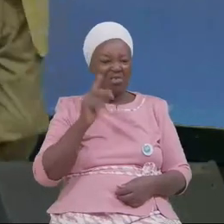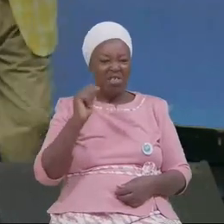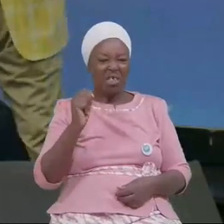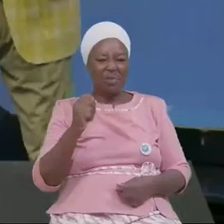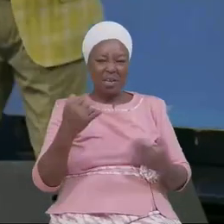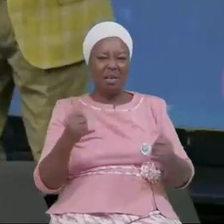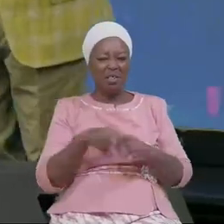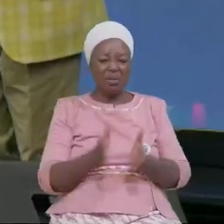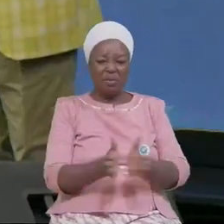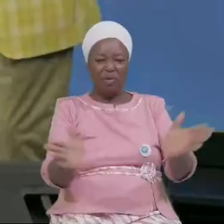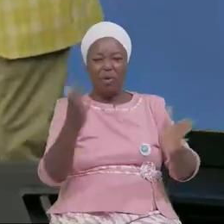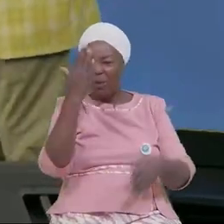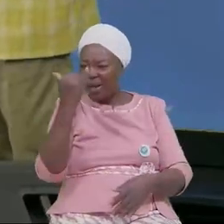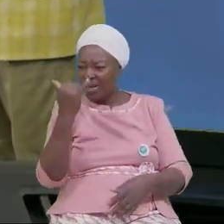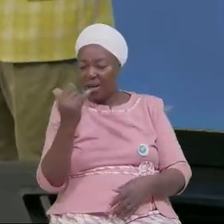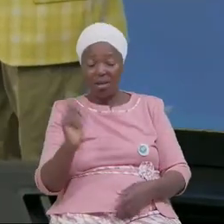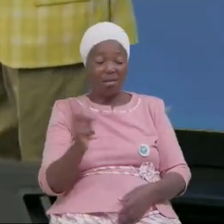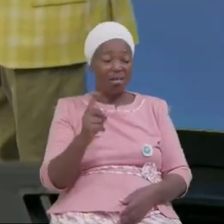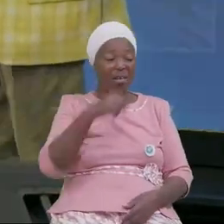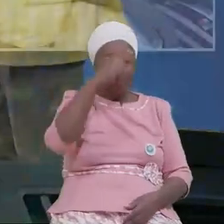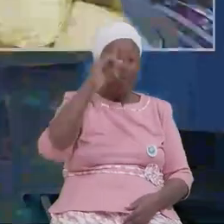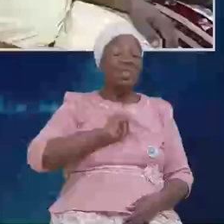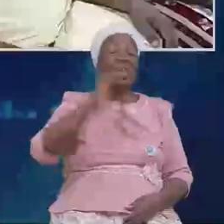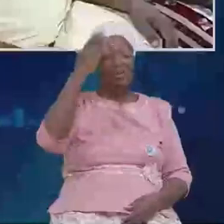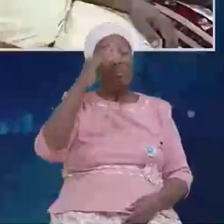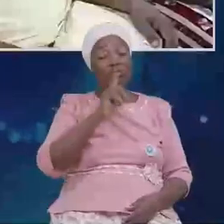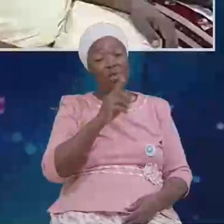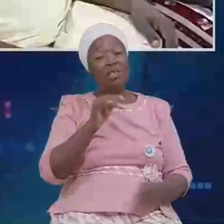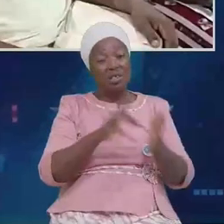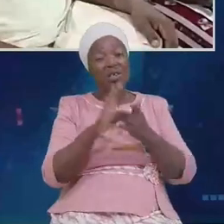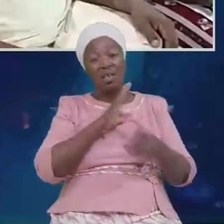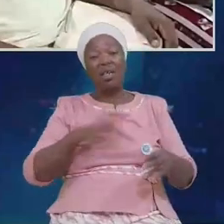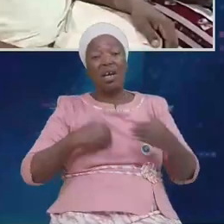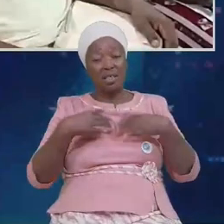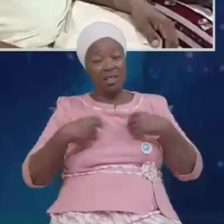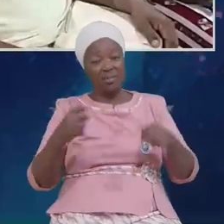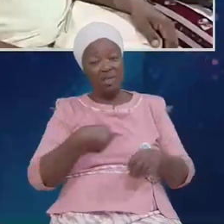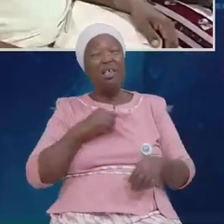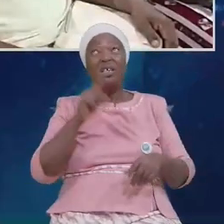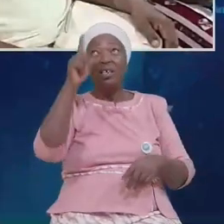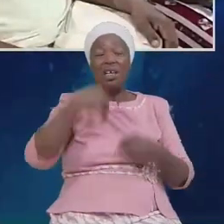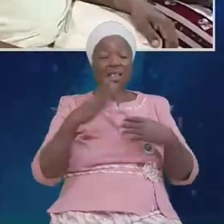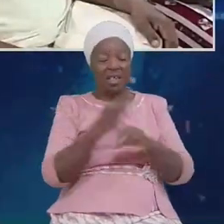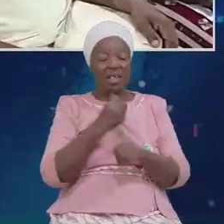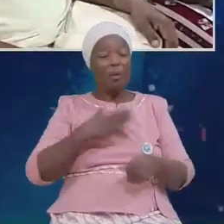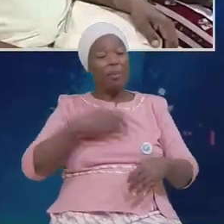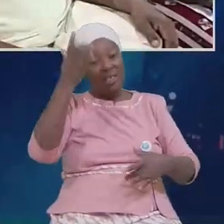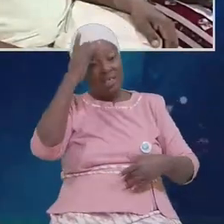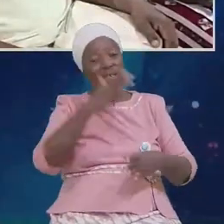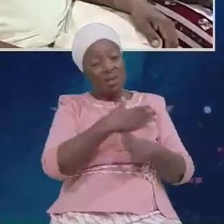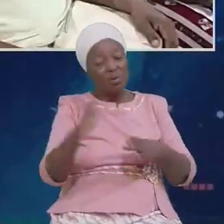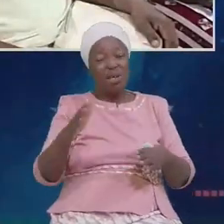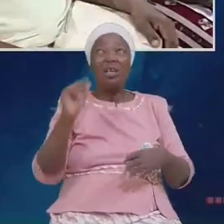vous l'avez dit. Mais on demande, mais pourquoi? Je sais que Christ m'a guéri. Il a ôté ma maladie. Il a